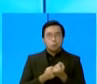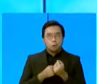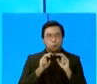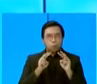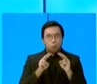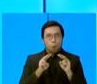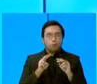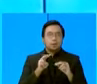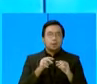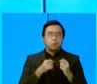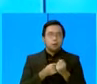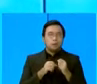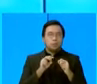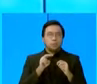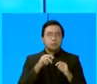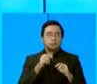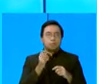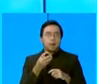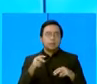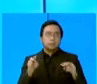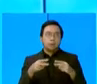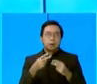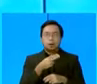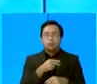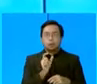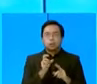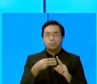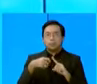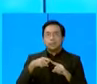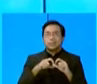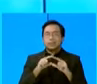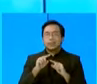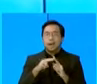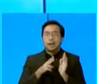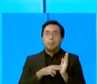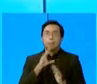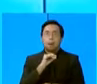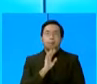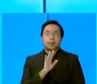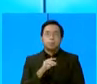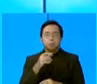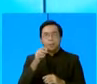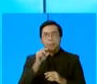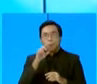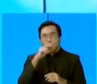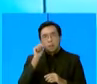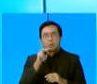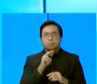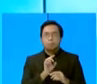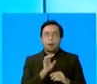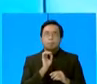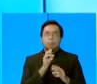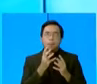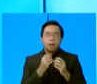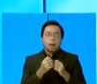Selain dukungan para supporter jelang semifinal Indonesia-Uzbekistan malam nanti, orang tua para punggawa timnas meletakkan harapan besar di